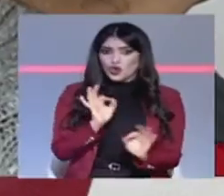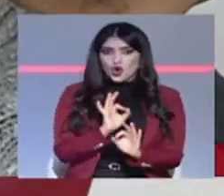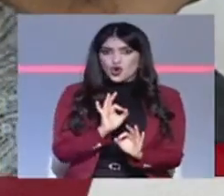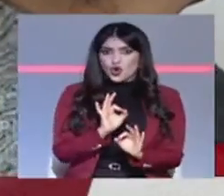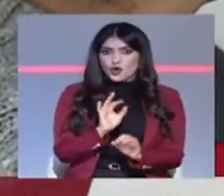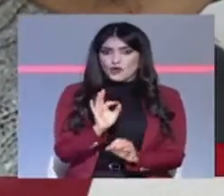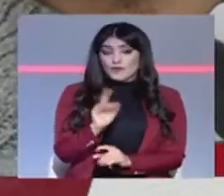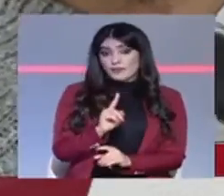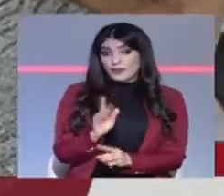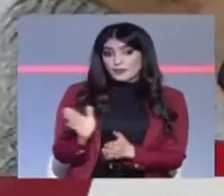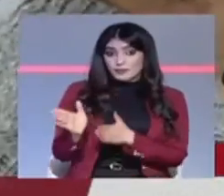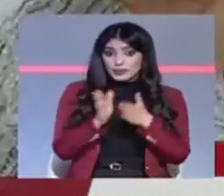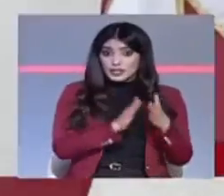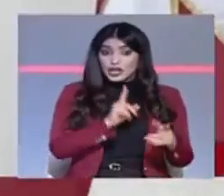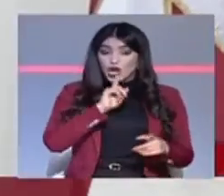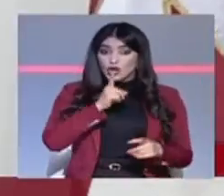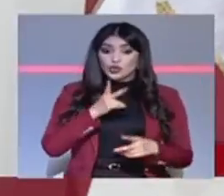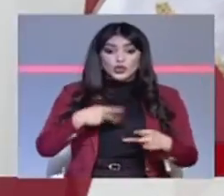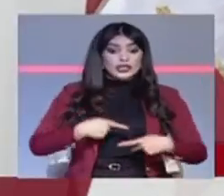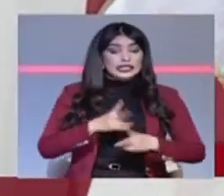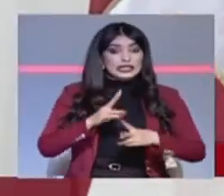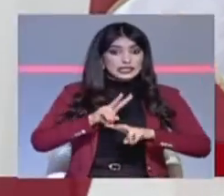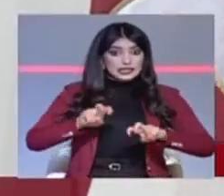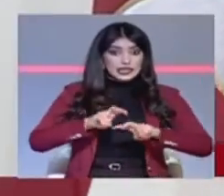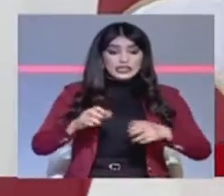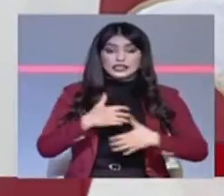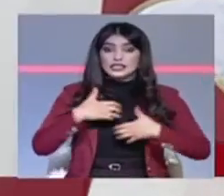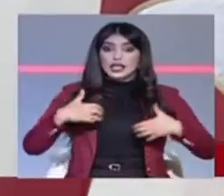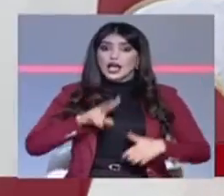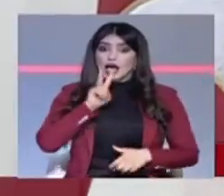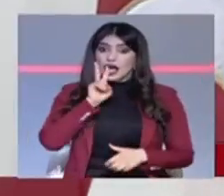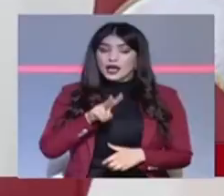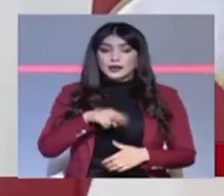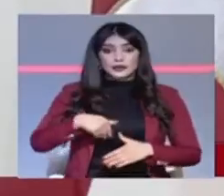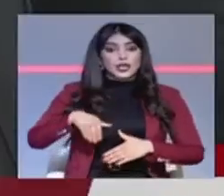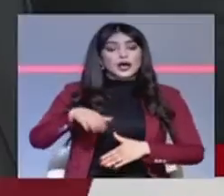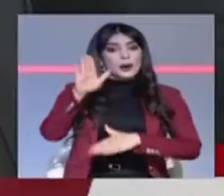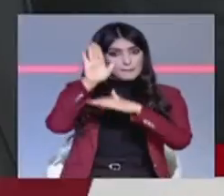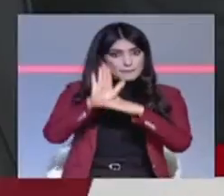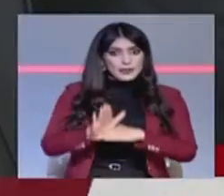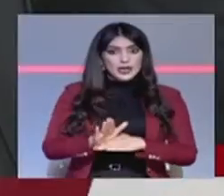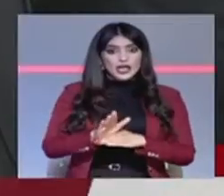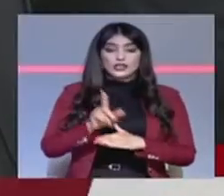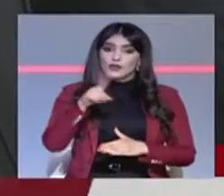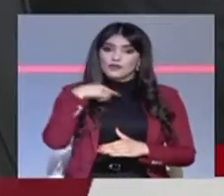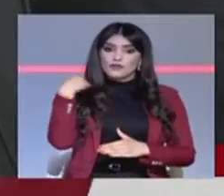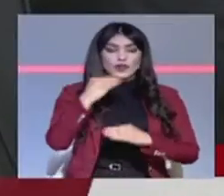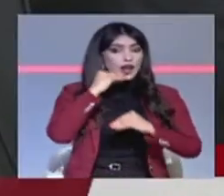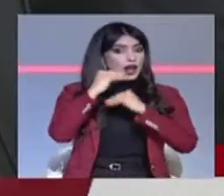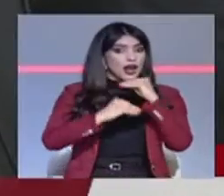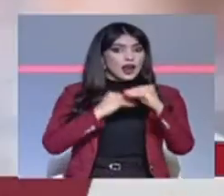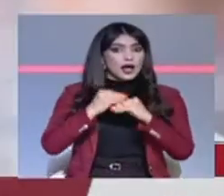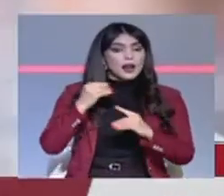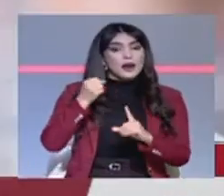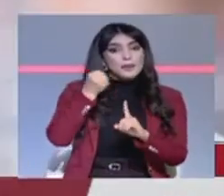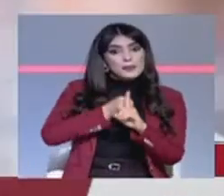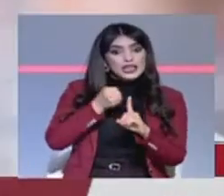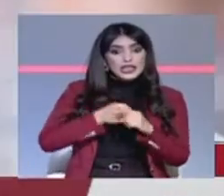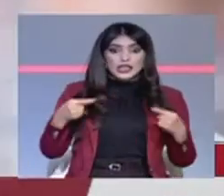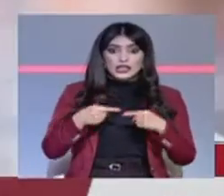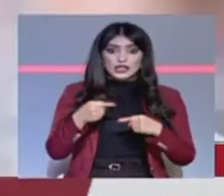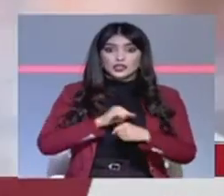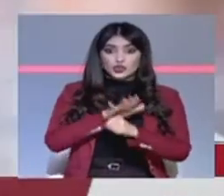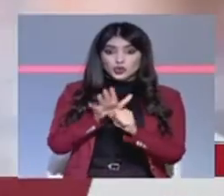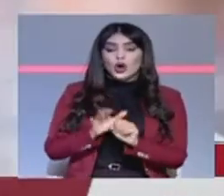ووفقا اخر الدراسات العلميه اكدت حموده ان الوسائل الوقائيه المتخذه في العالم لمكافحته ان تشاركوا في تسعه عشره